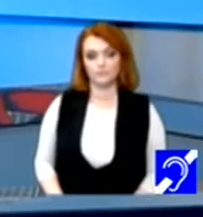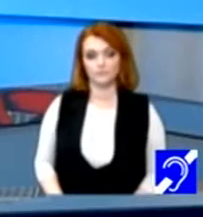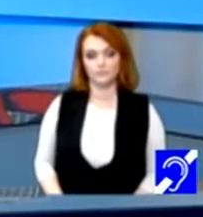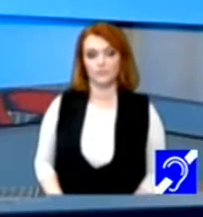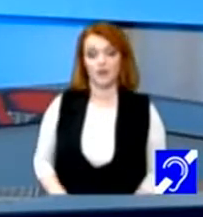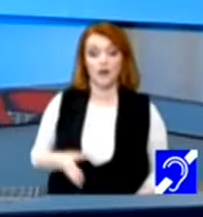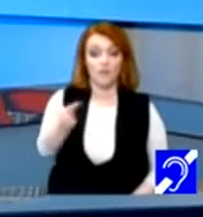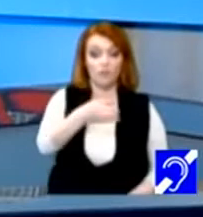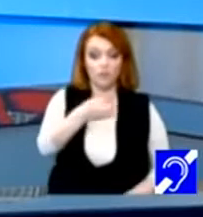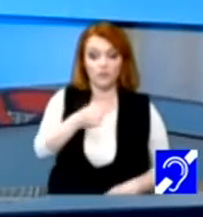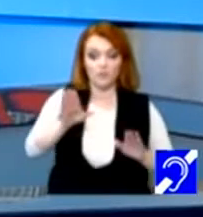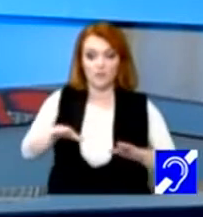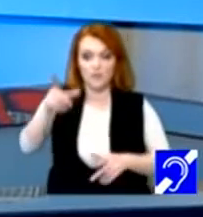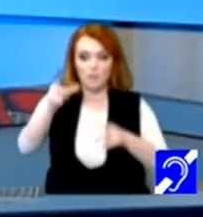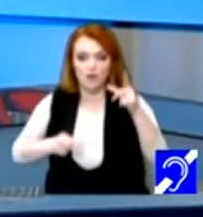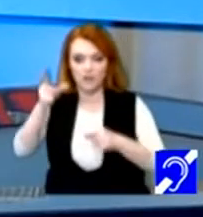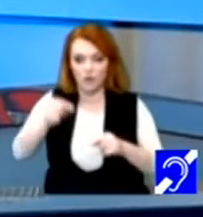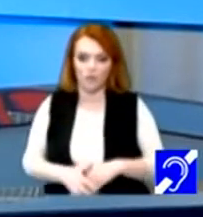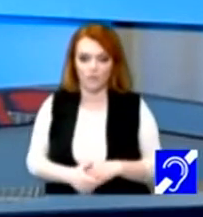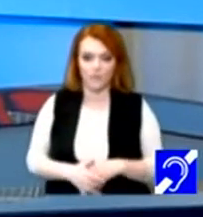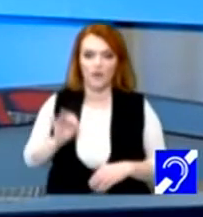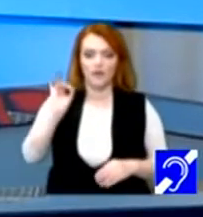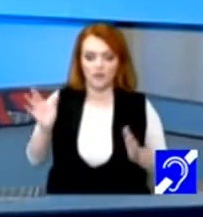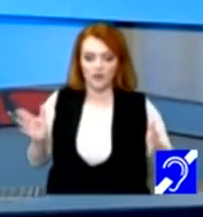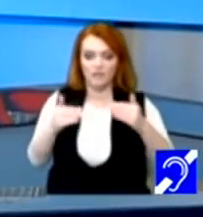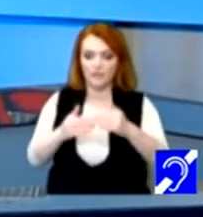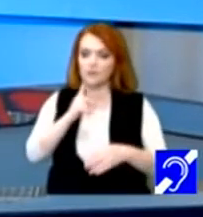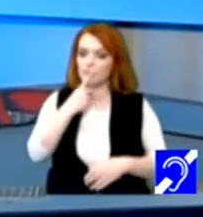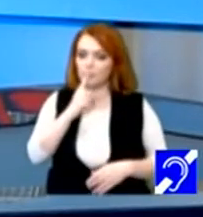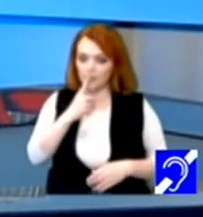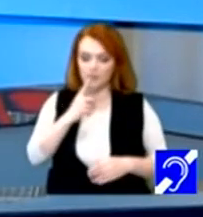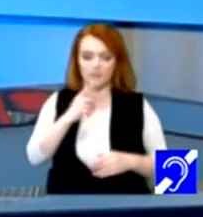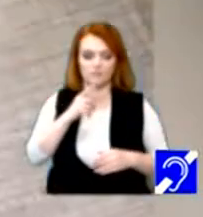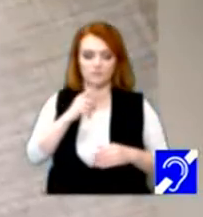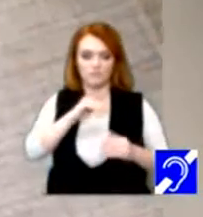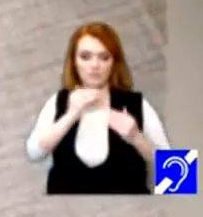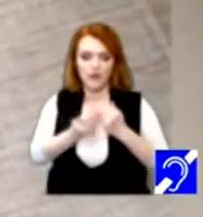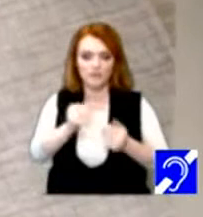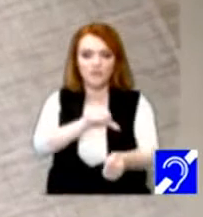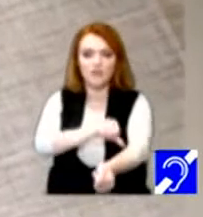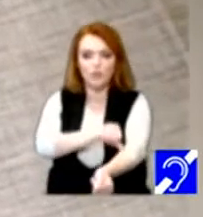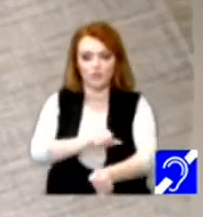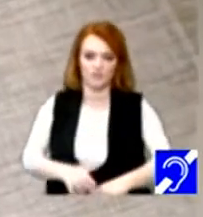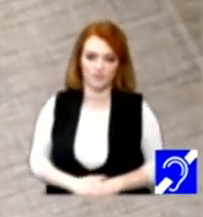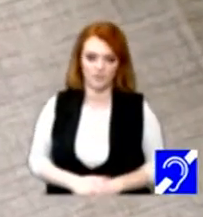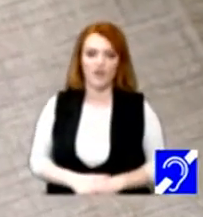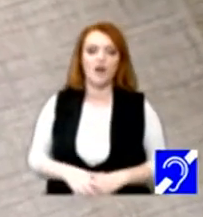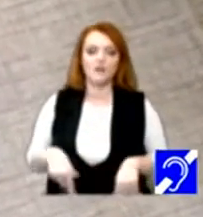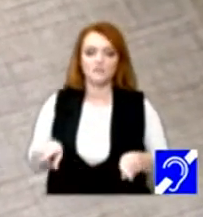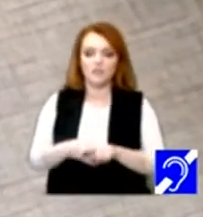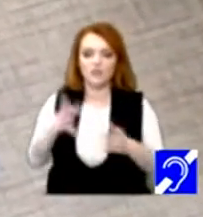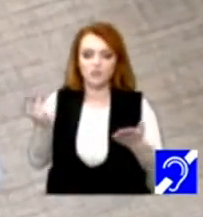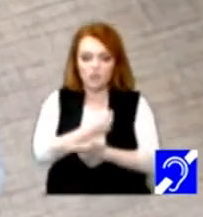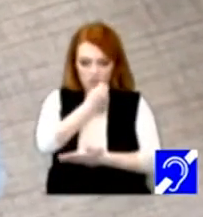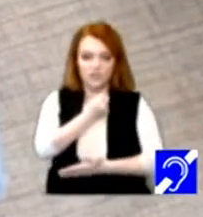Văd că în loc de lapte și ipotetic droguri ascunse în bomboane, e ceea ce au depistat angajații penitenciarului din Bălți în mai multe colete